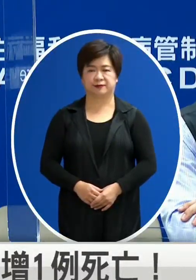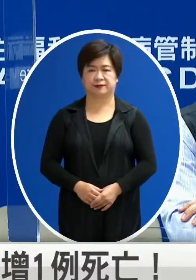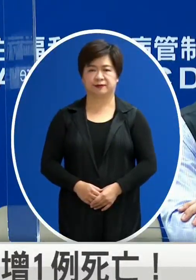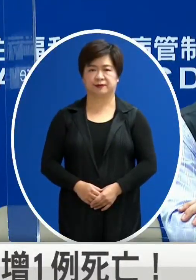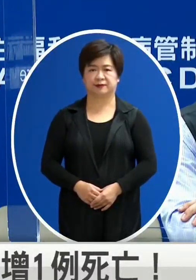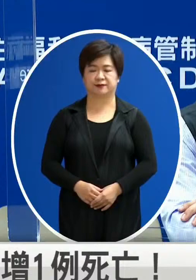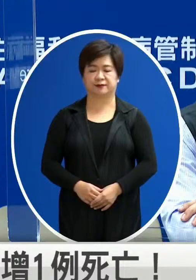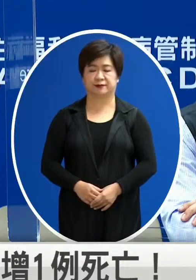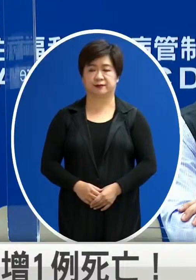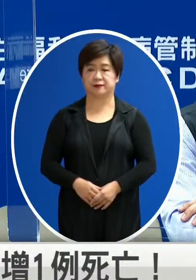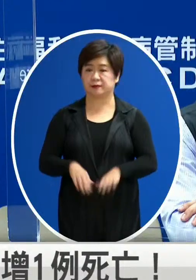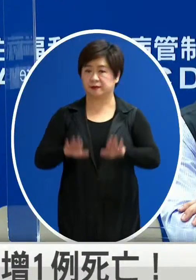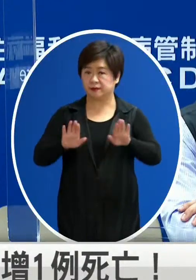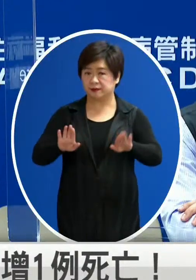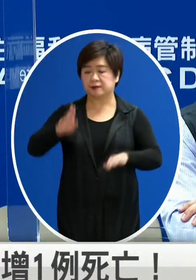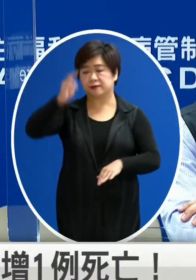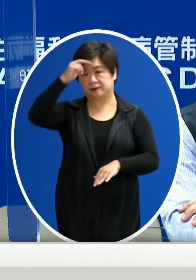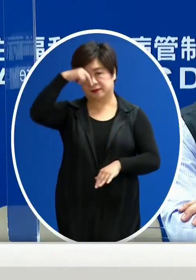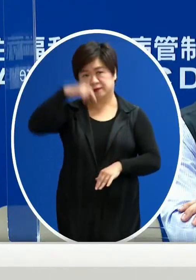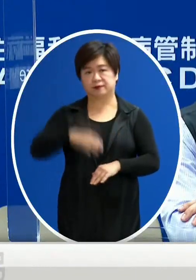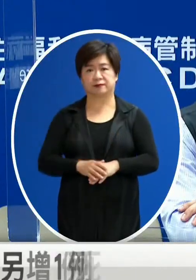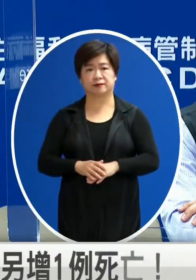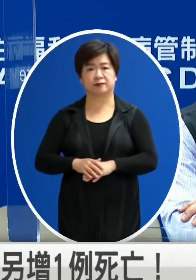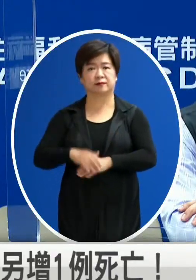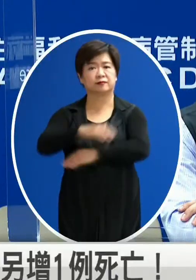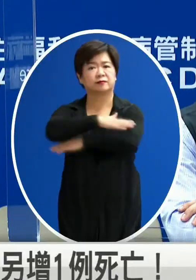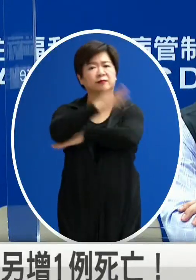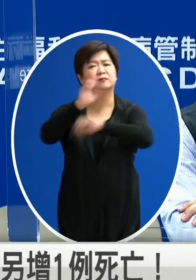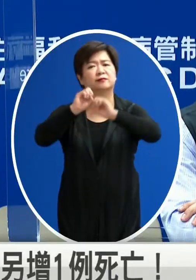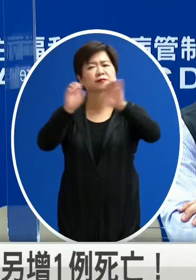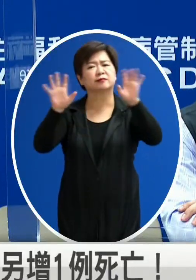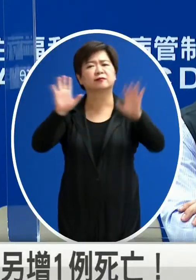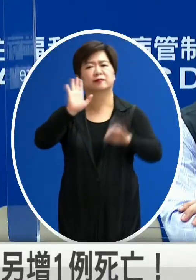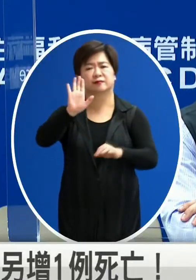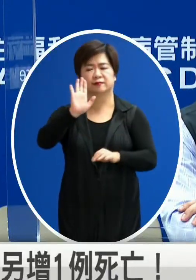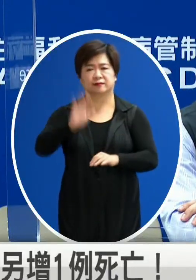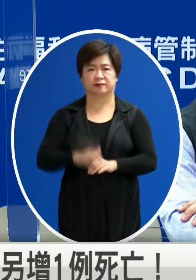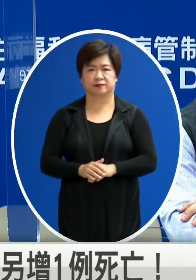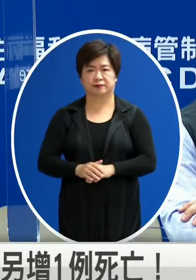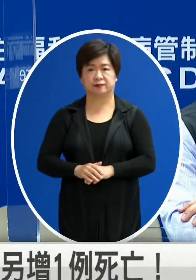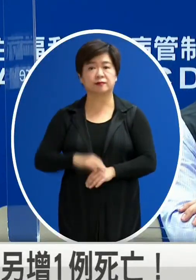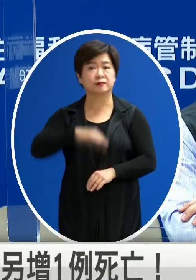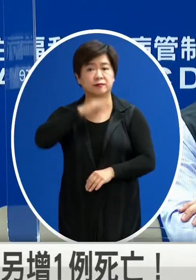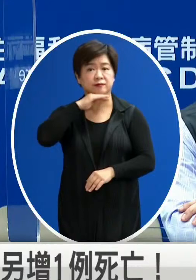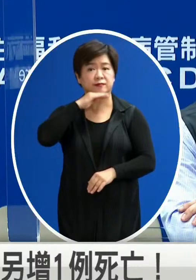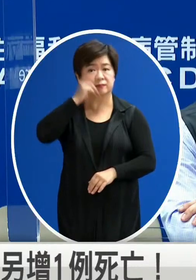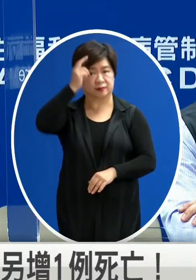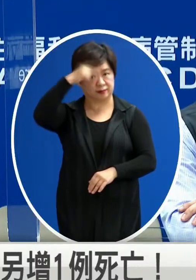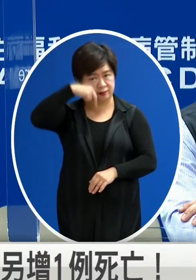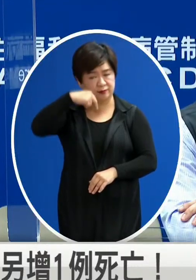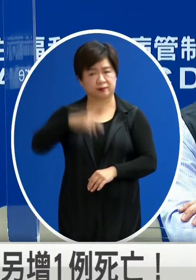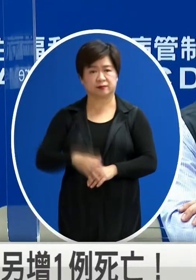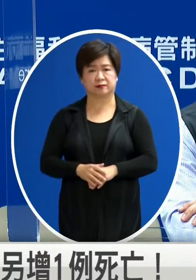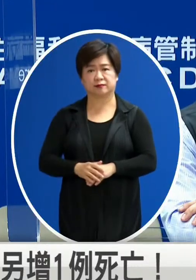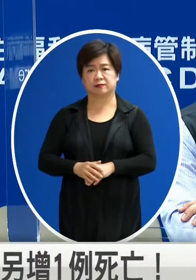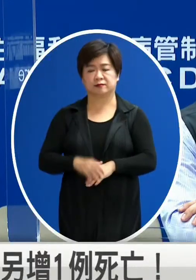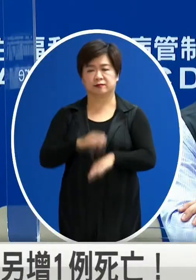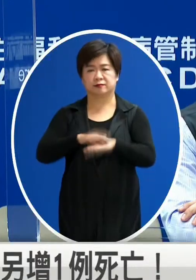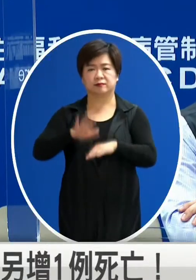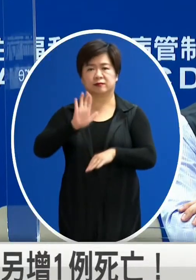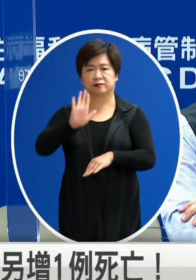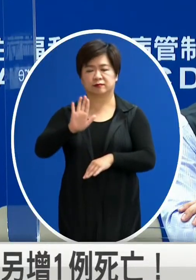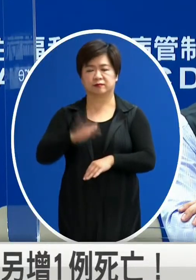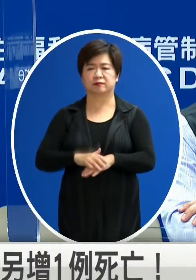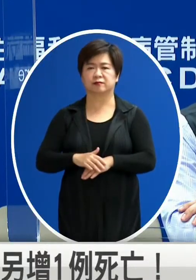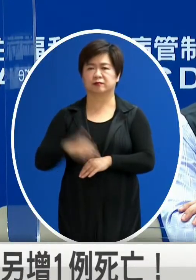那今天下午哈，大概我看报纸有在报道哈。那今天下午哈，有AstraZeneca的疫苗